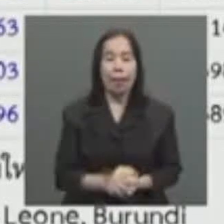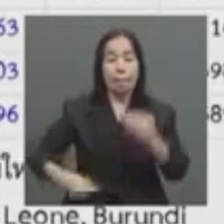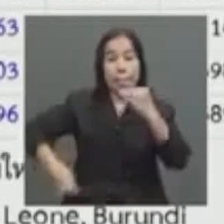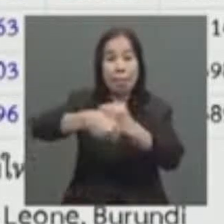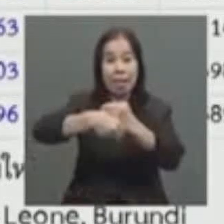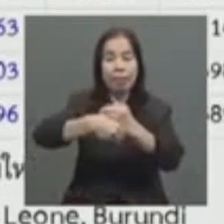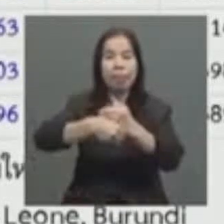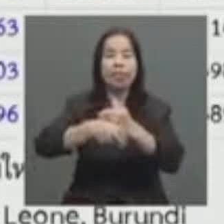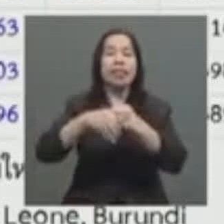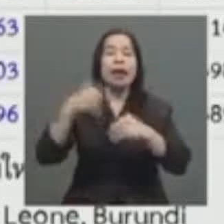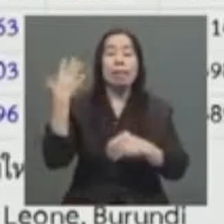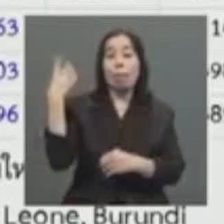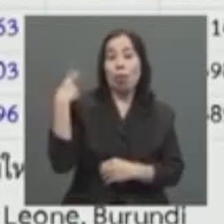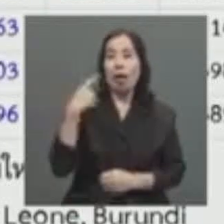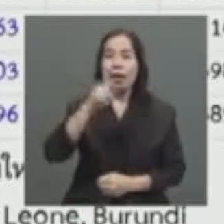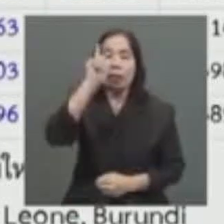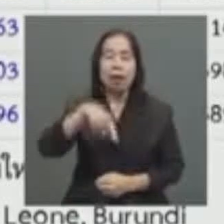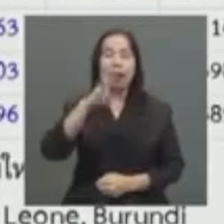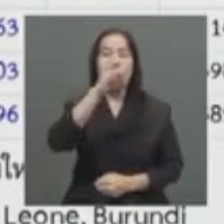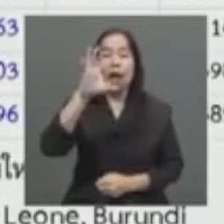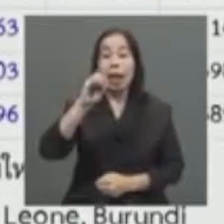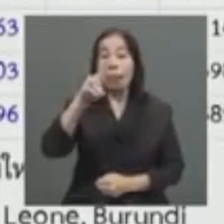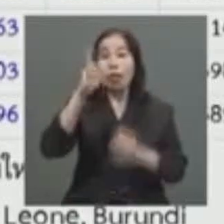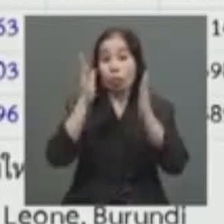4 20ตัวเลขรวมเมื่อวานนี้ 1651